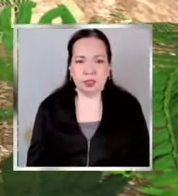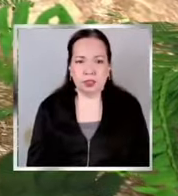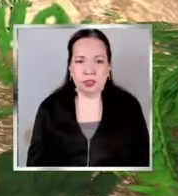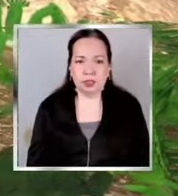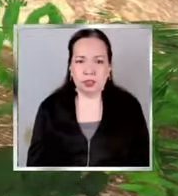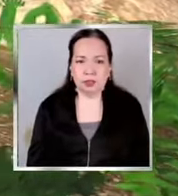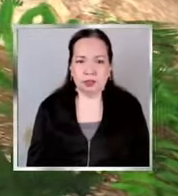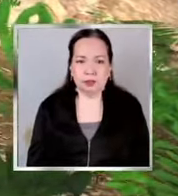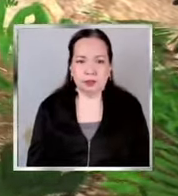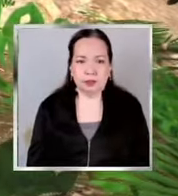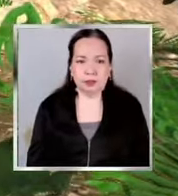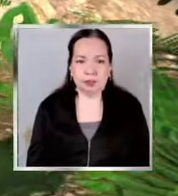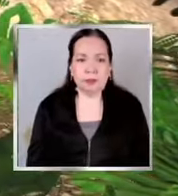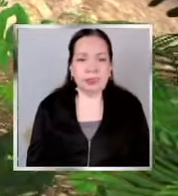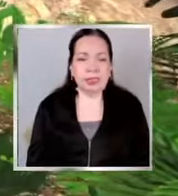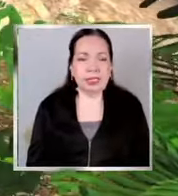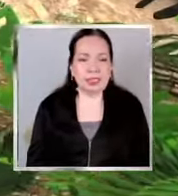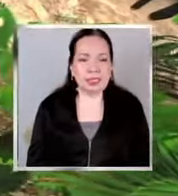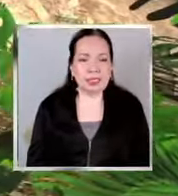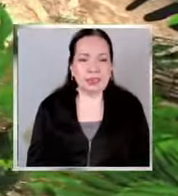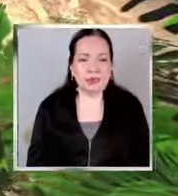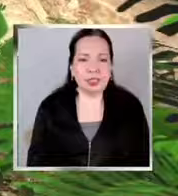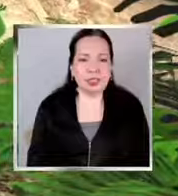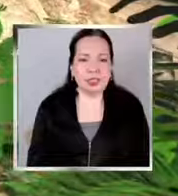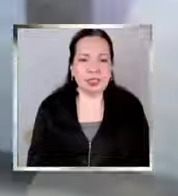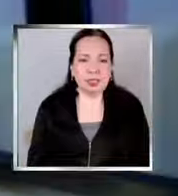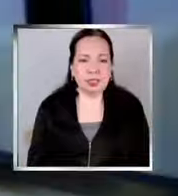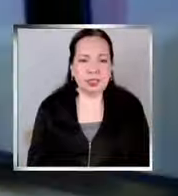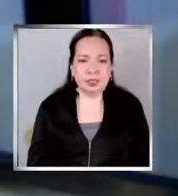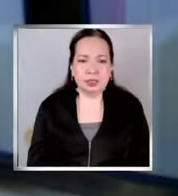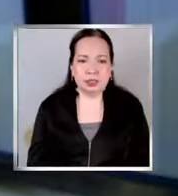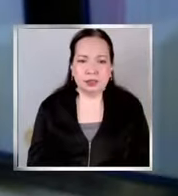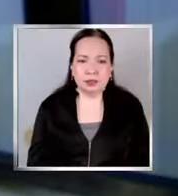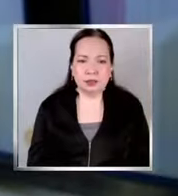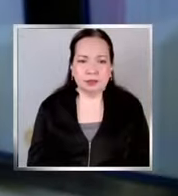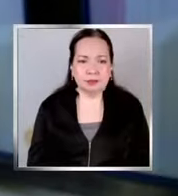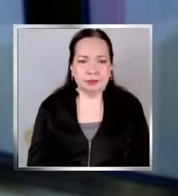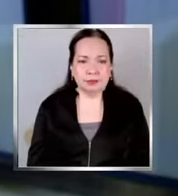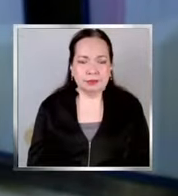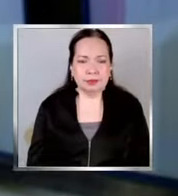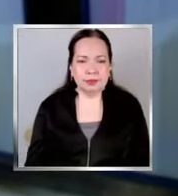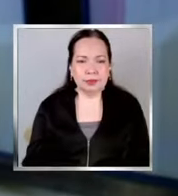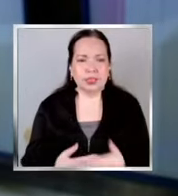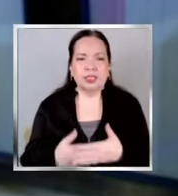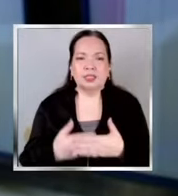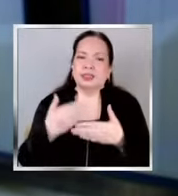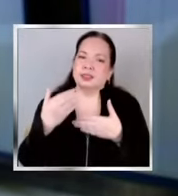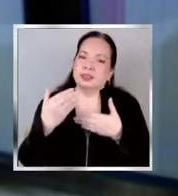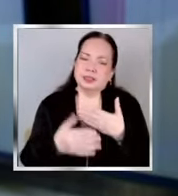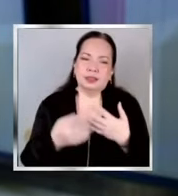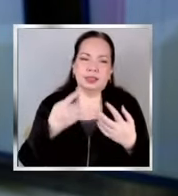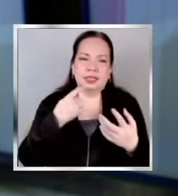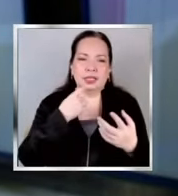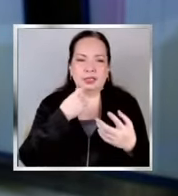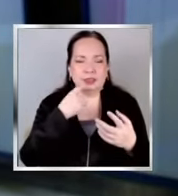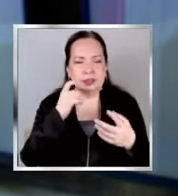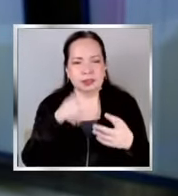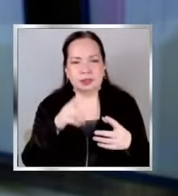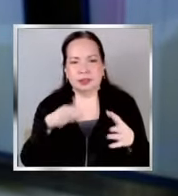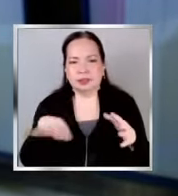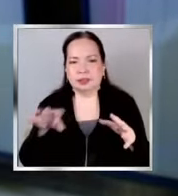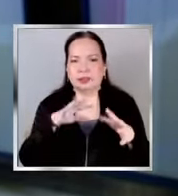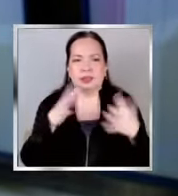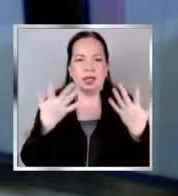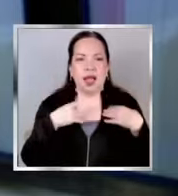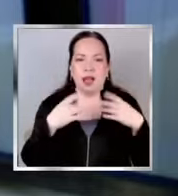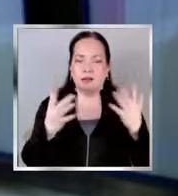sagot ko kayo, 24 hours. Kamusta ka na? Ay ka lang. Kasunod ng utos ng Pangulo, gumugulong na ang pagbuo ng isang online portal para